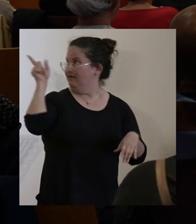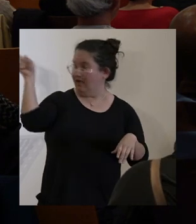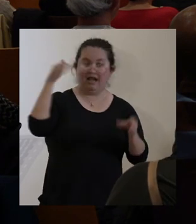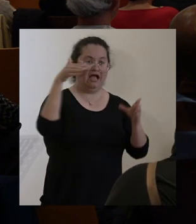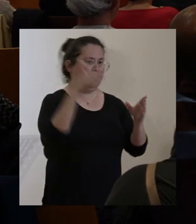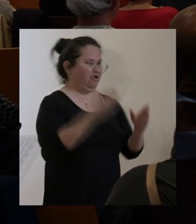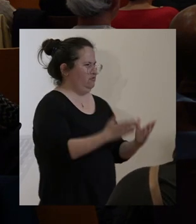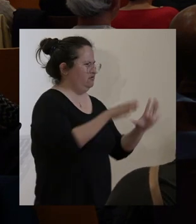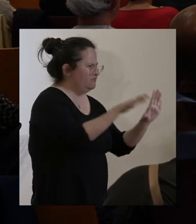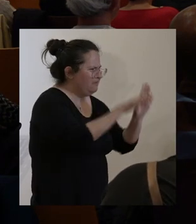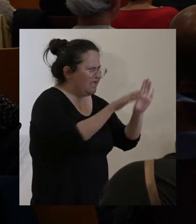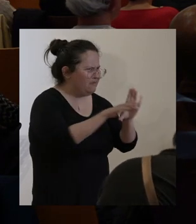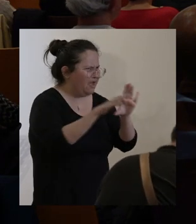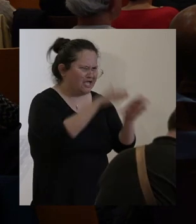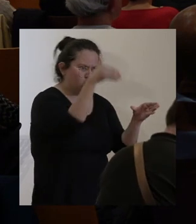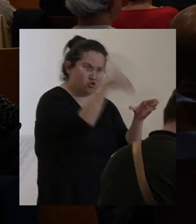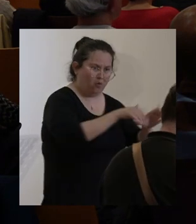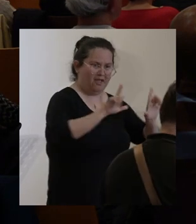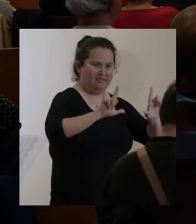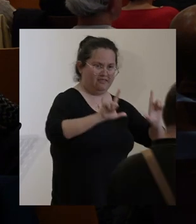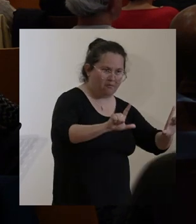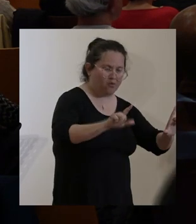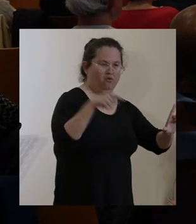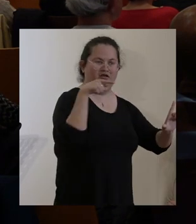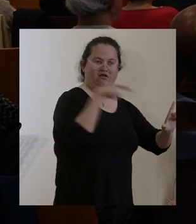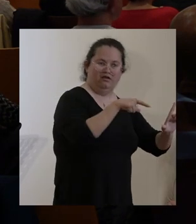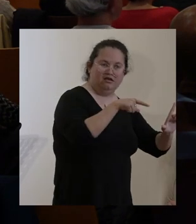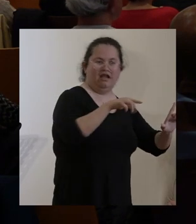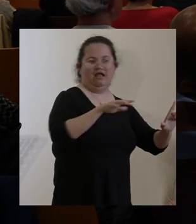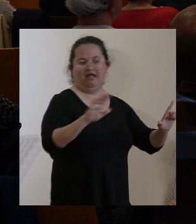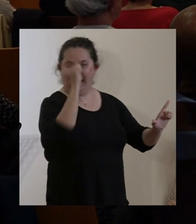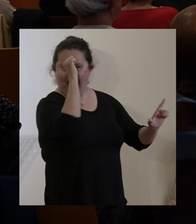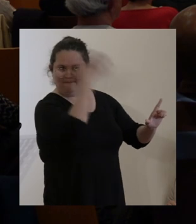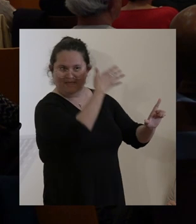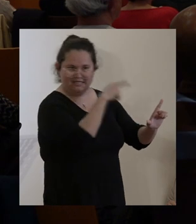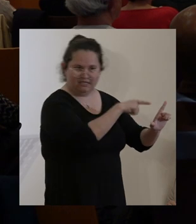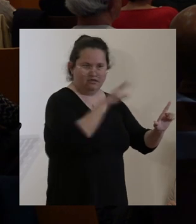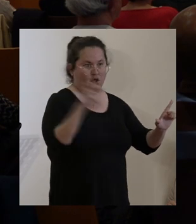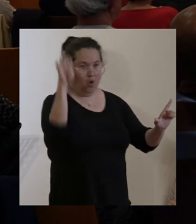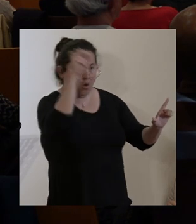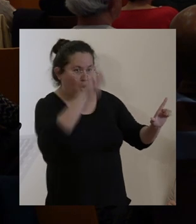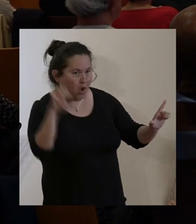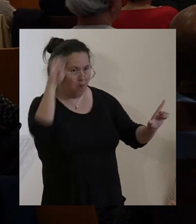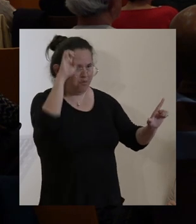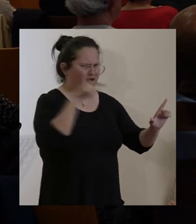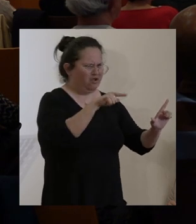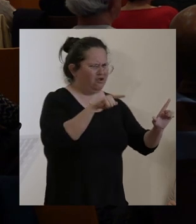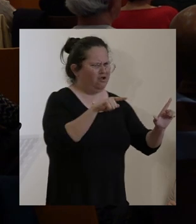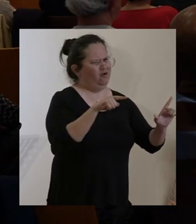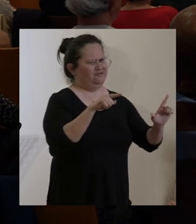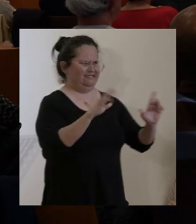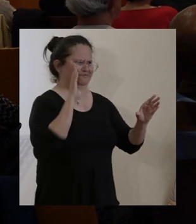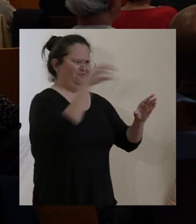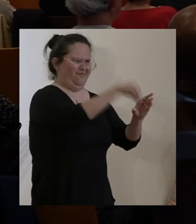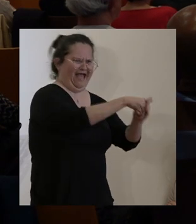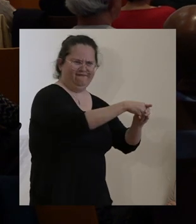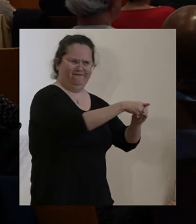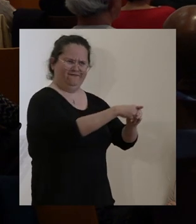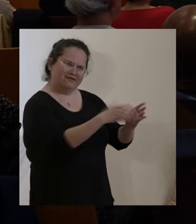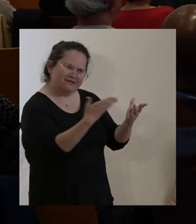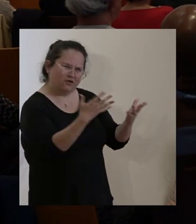tels que l'Ancien Régime et notamment la monarchie française se les représente. J'ai parlé